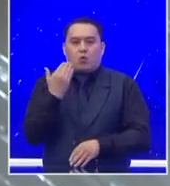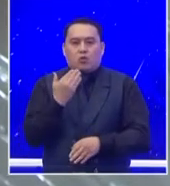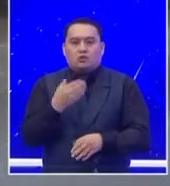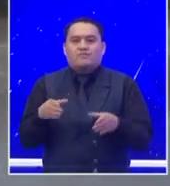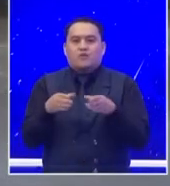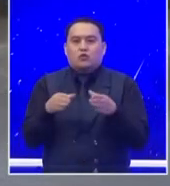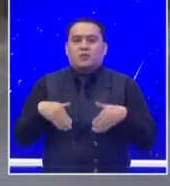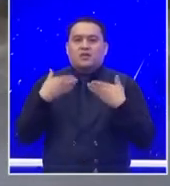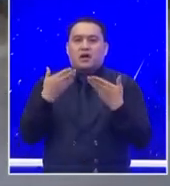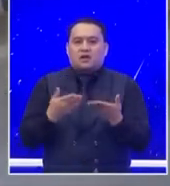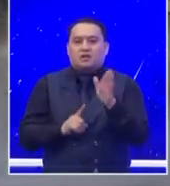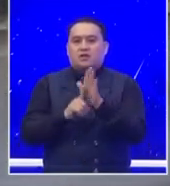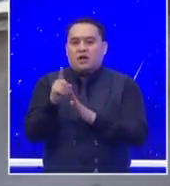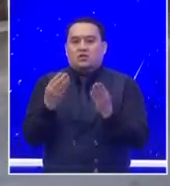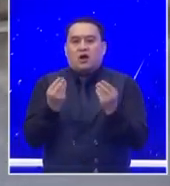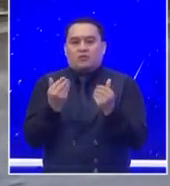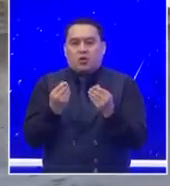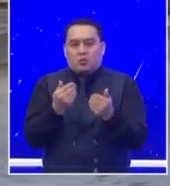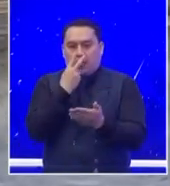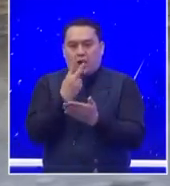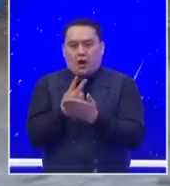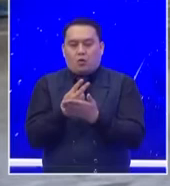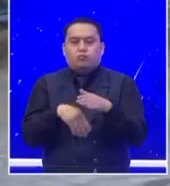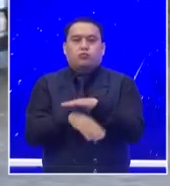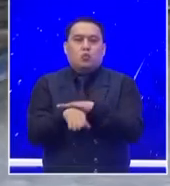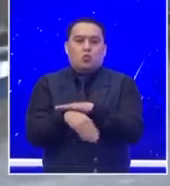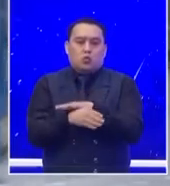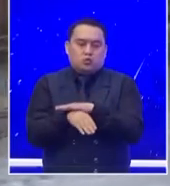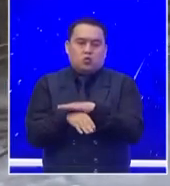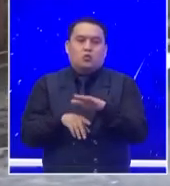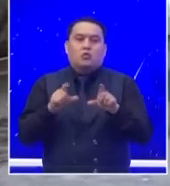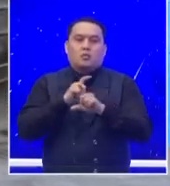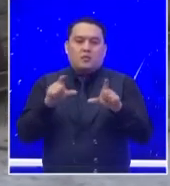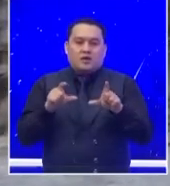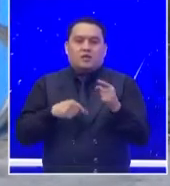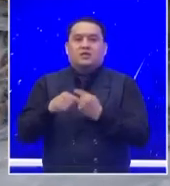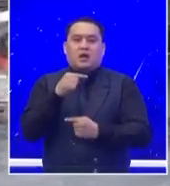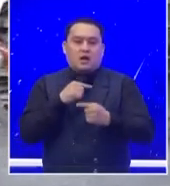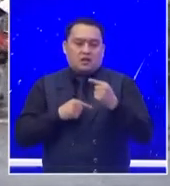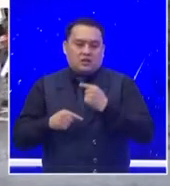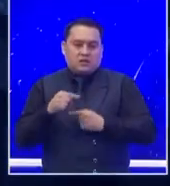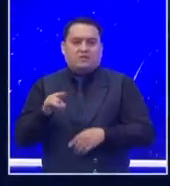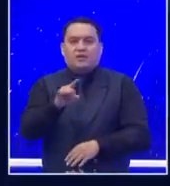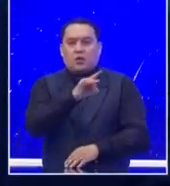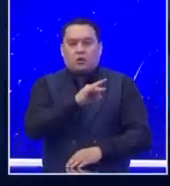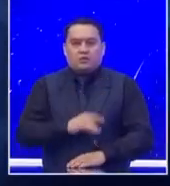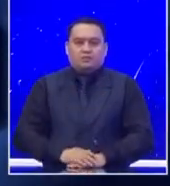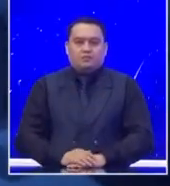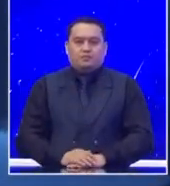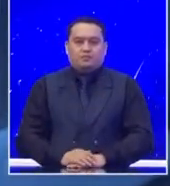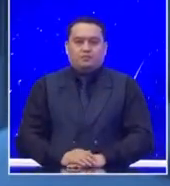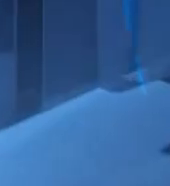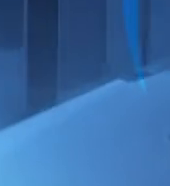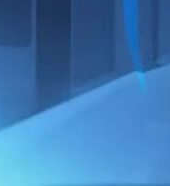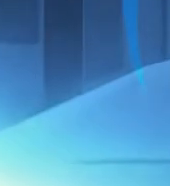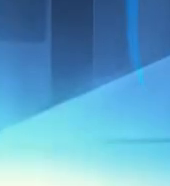фонд предоставит стартовый капитал и даже покажет пустующую нишу предпринимательской деятельности региона. Гульназ Мустафа,